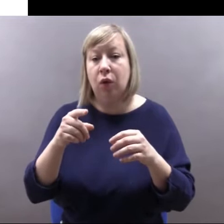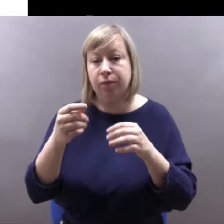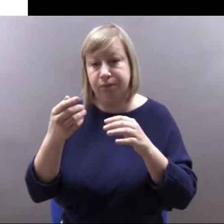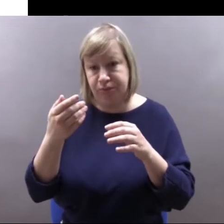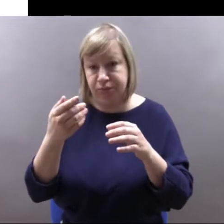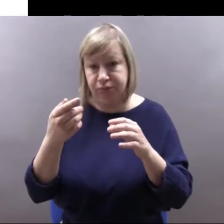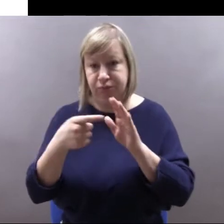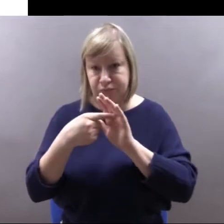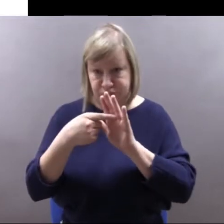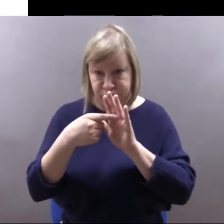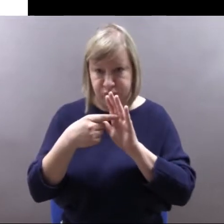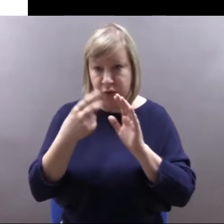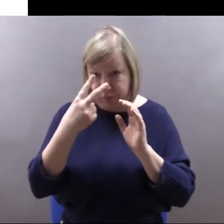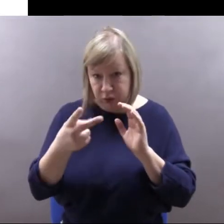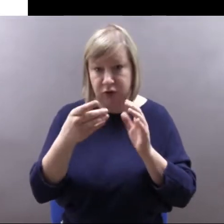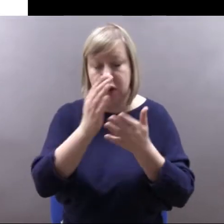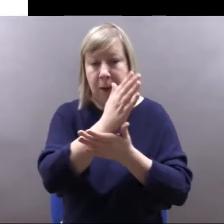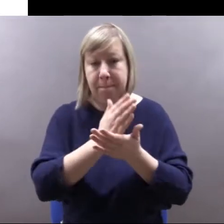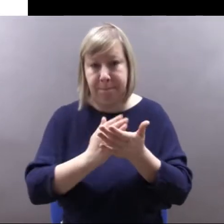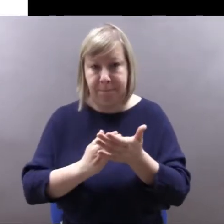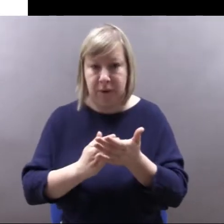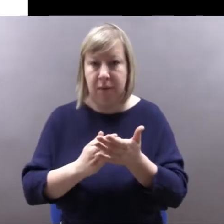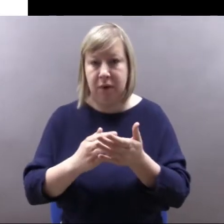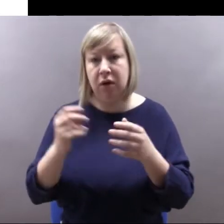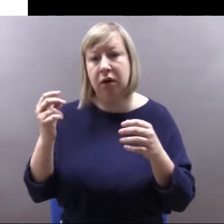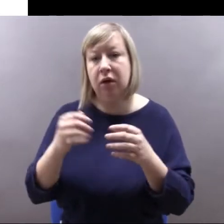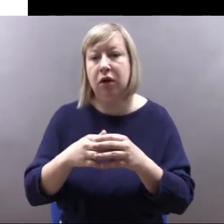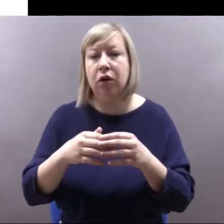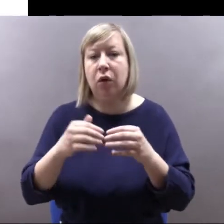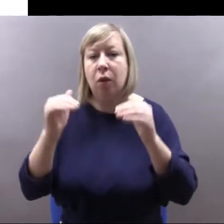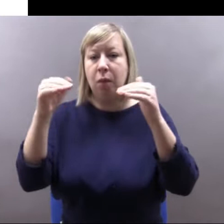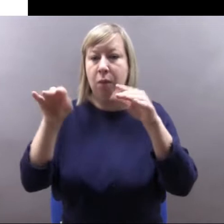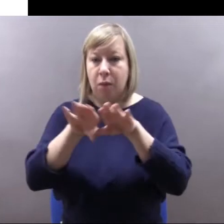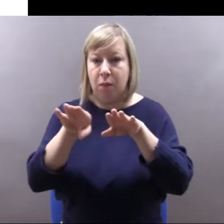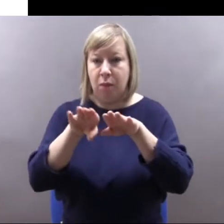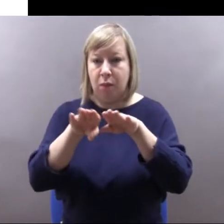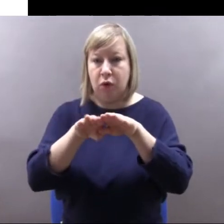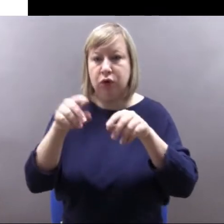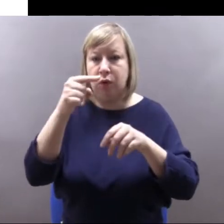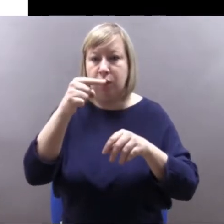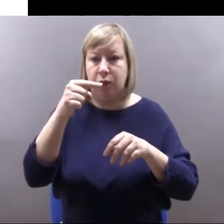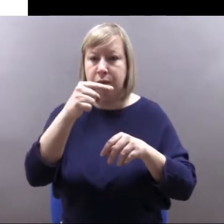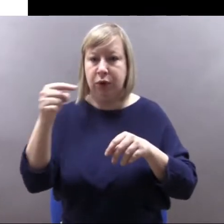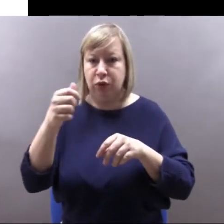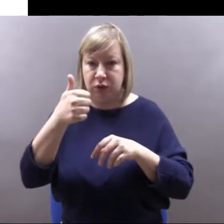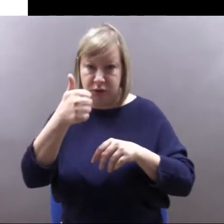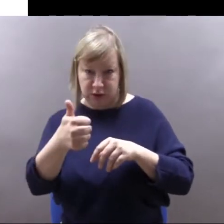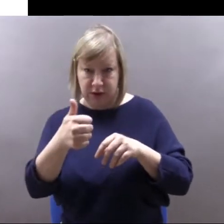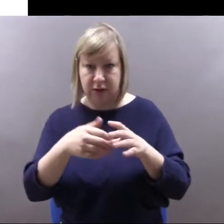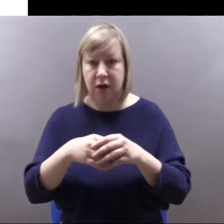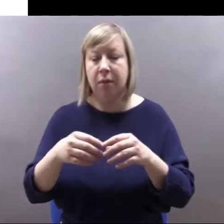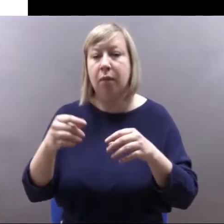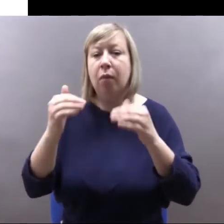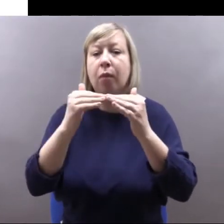że na tym planie są dwa miejsca, które są zaznaczone takim piktogramem oznaczającym